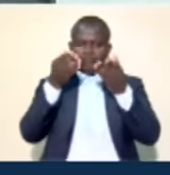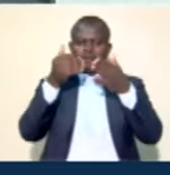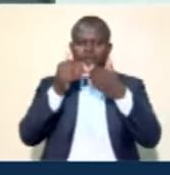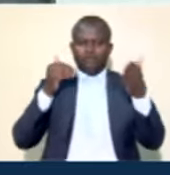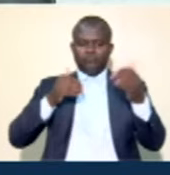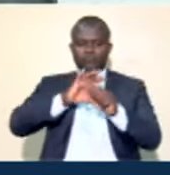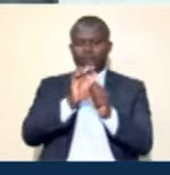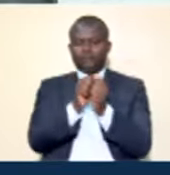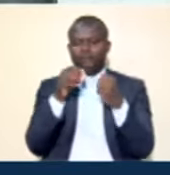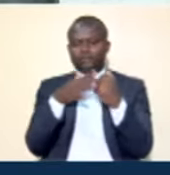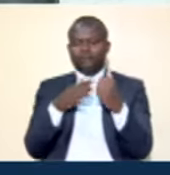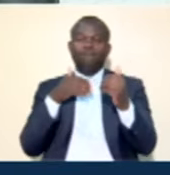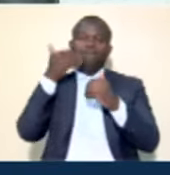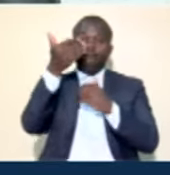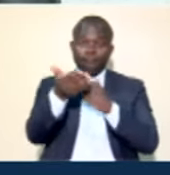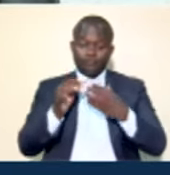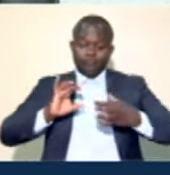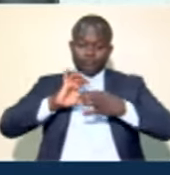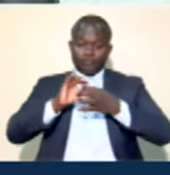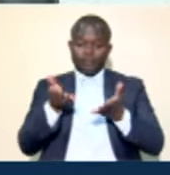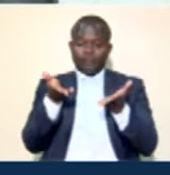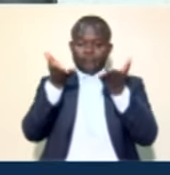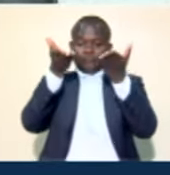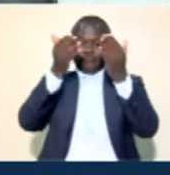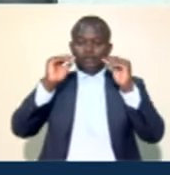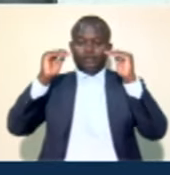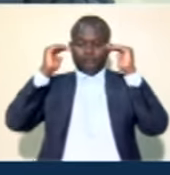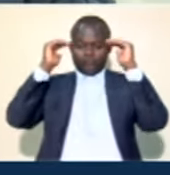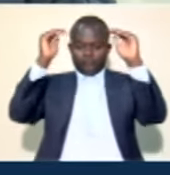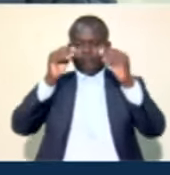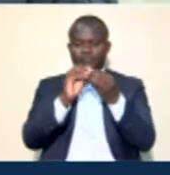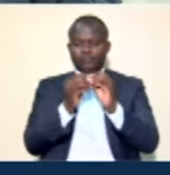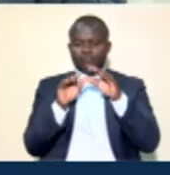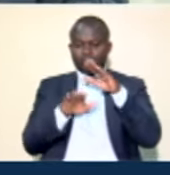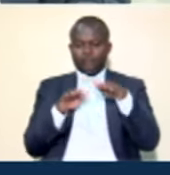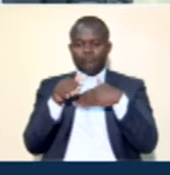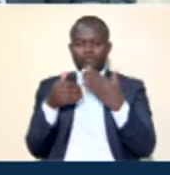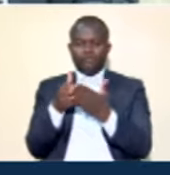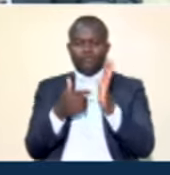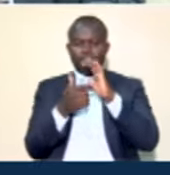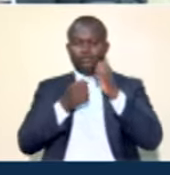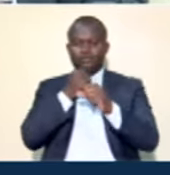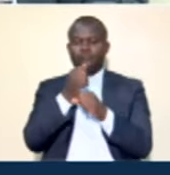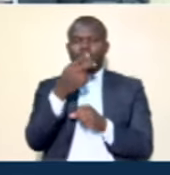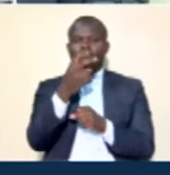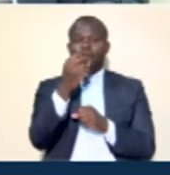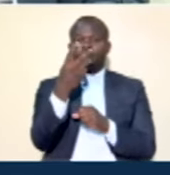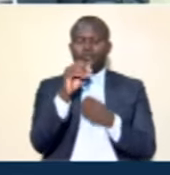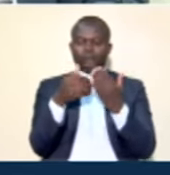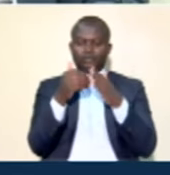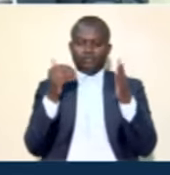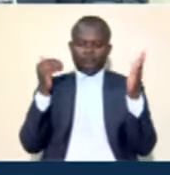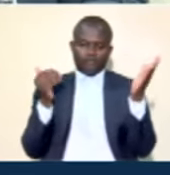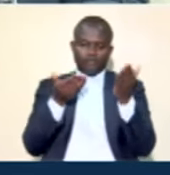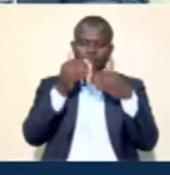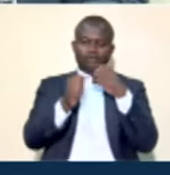y'icyorezo cya COVID-19, bityo agahuza iri zamuka rinini n'imibare yo hasi yaranze umwaka wa 2020 wabanjije